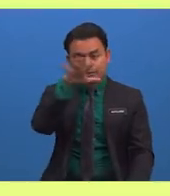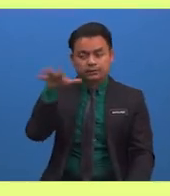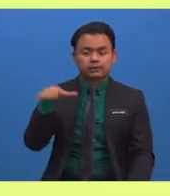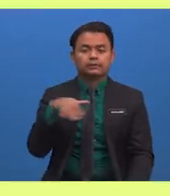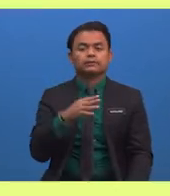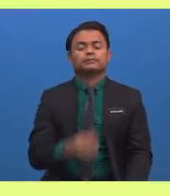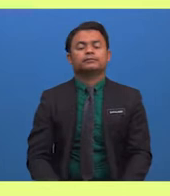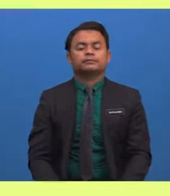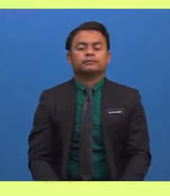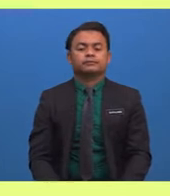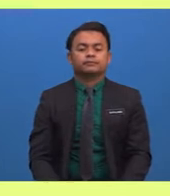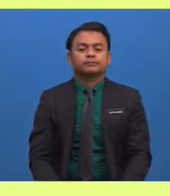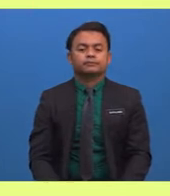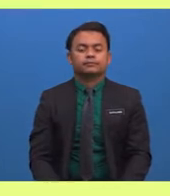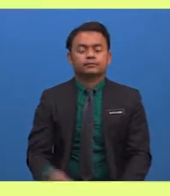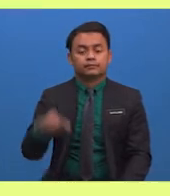persekitaran,